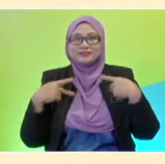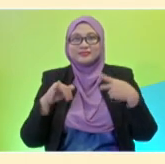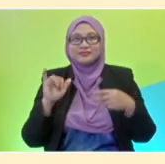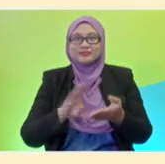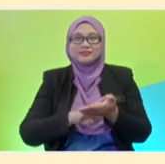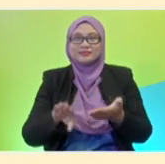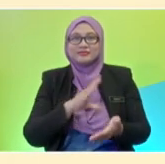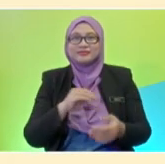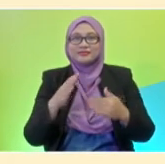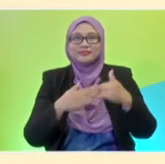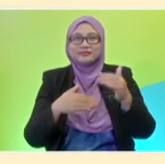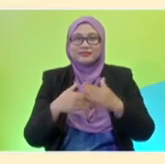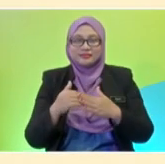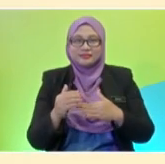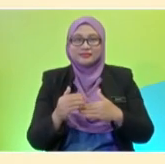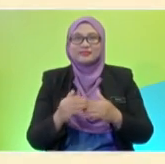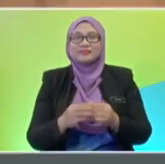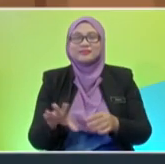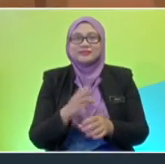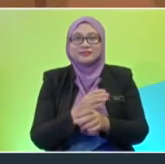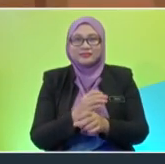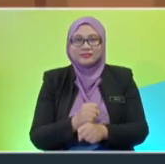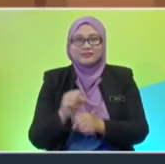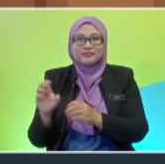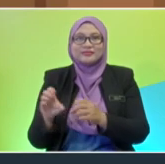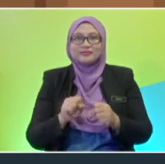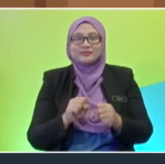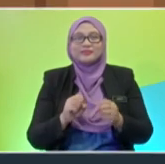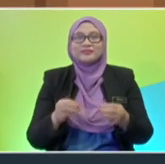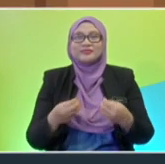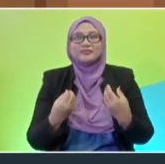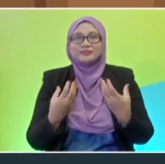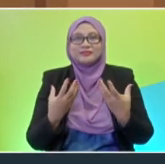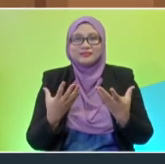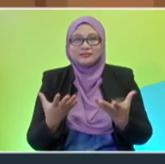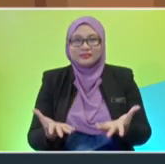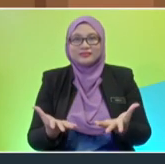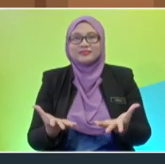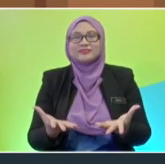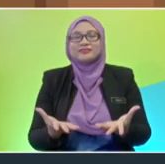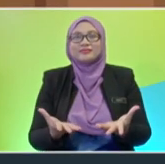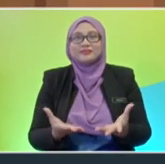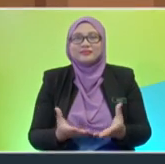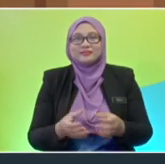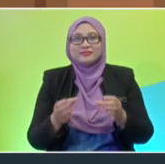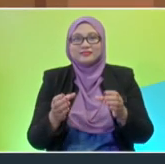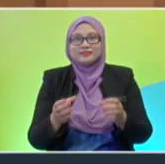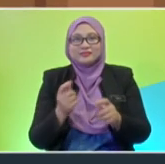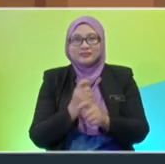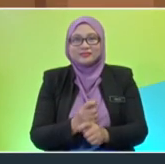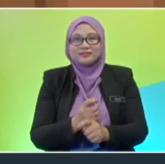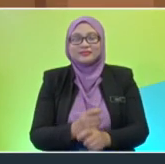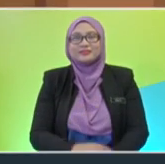kedai itu menarik banyak pelanggan keadaan tersebut menyebabkan majikan